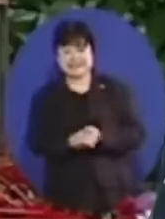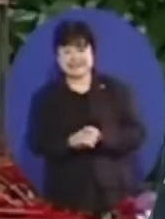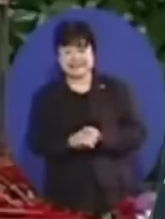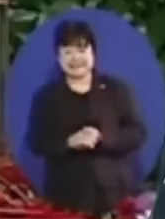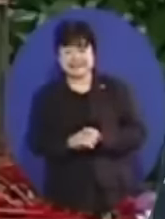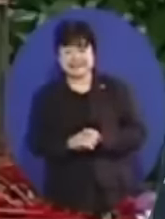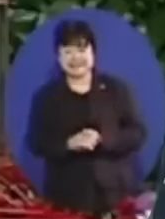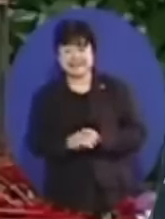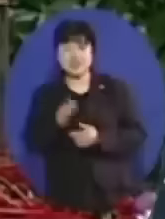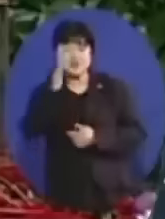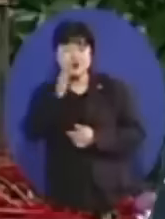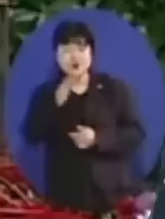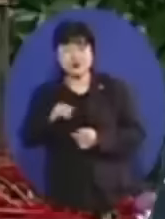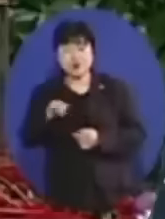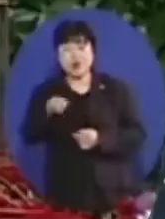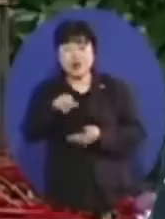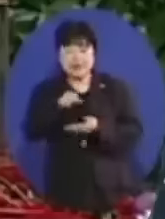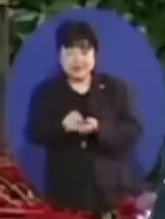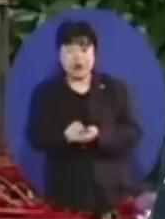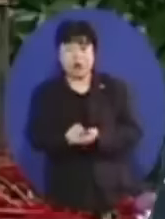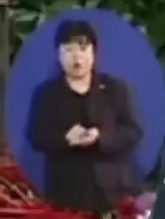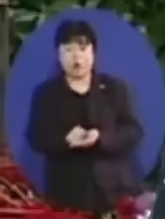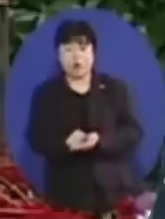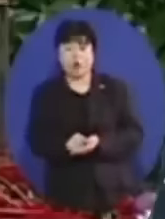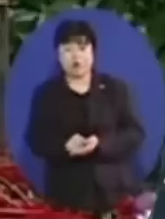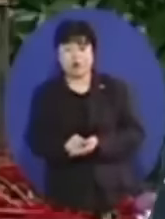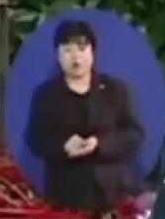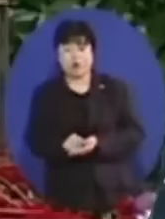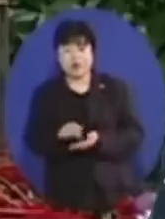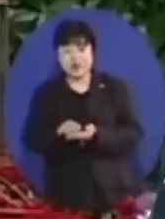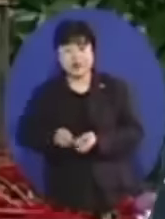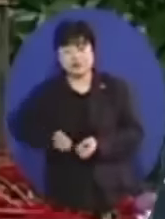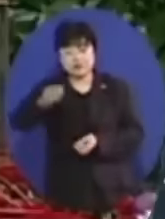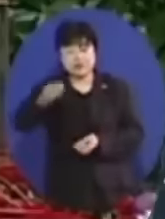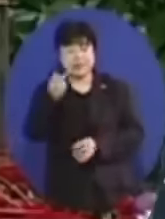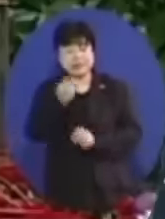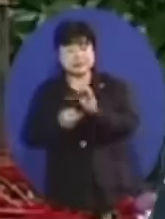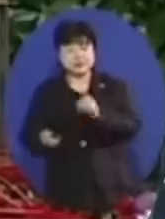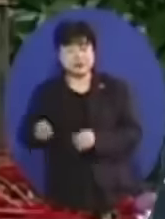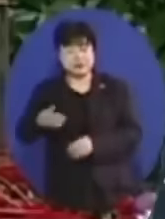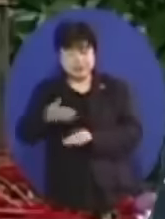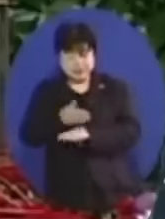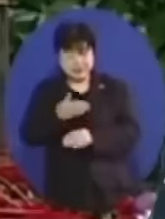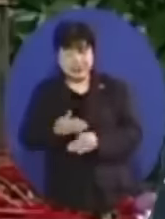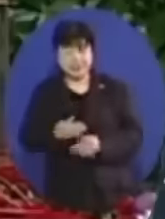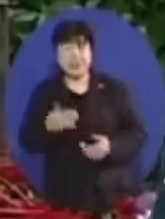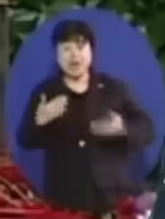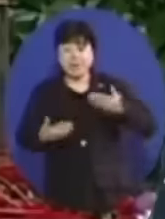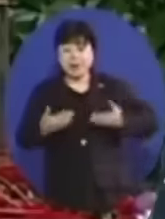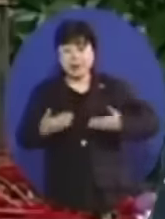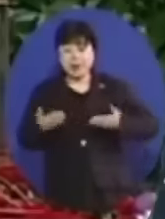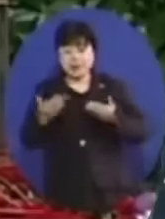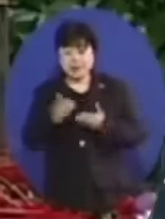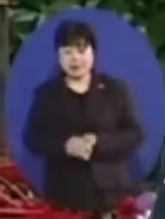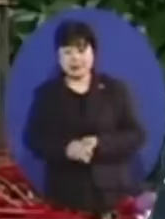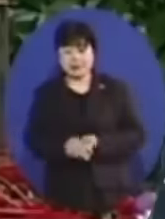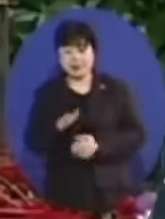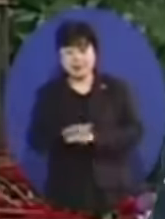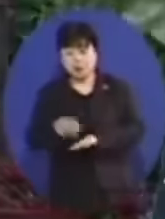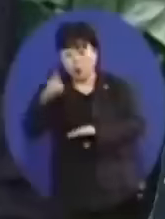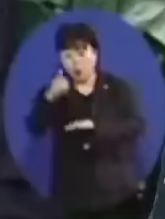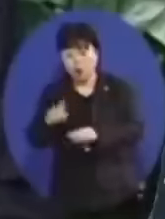시기에 비료를 주고 벌레를 잡고 병충해를 막는 등 아침 일찍부터 저녁 늦게까지 바쁘게 일해야 되는 것입니다. 농촌